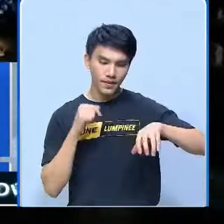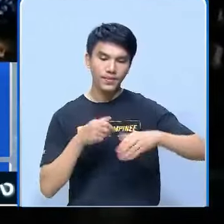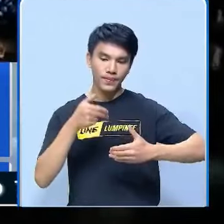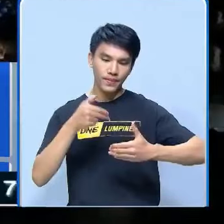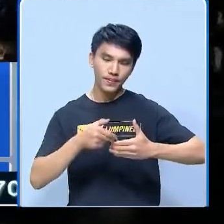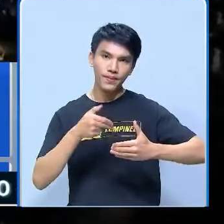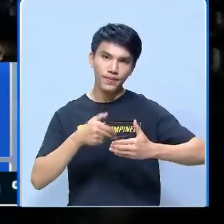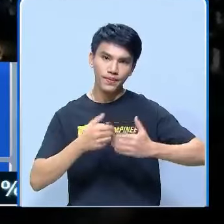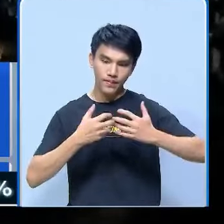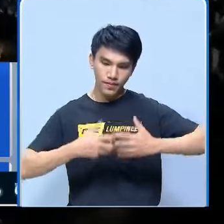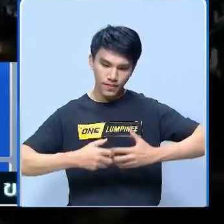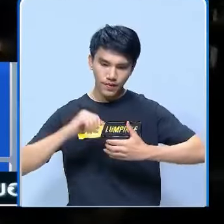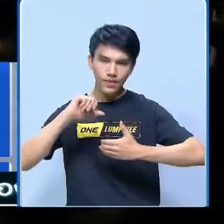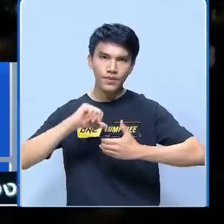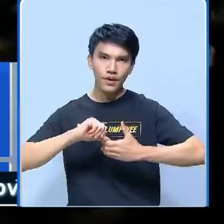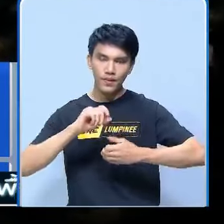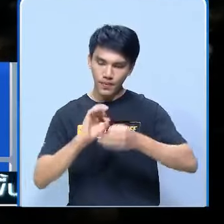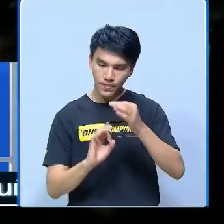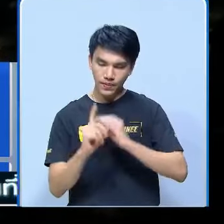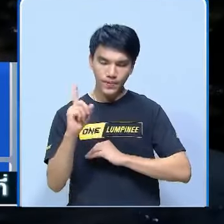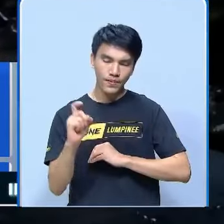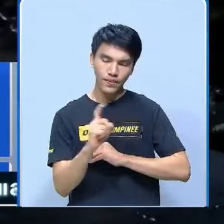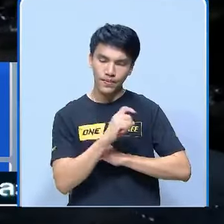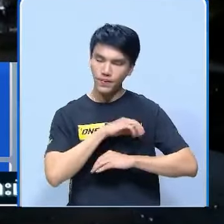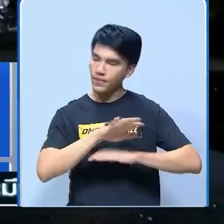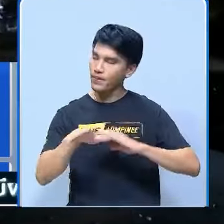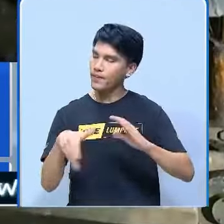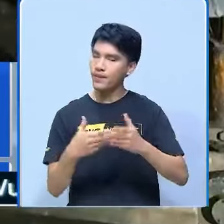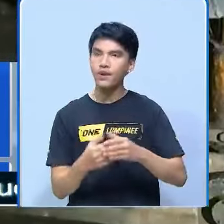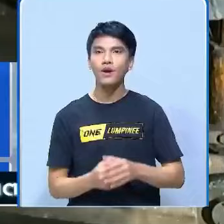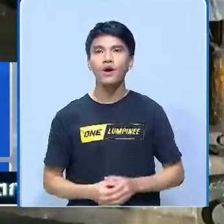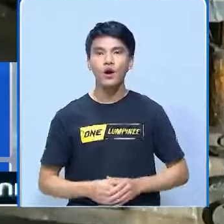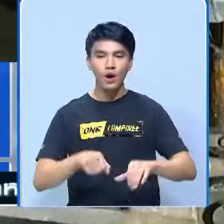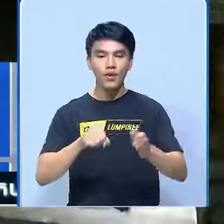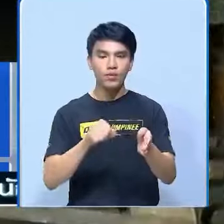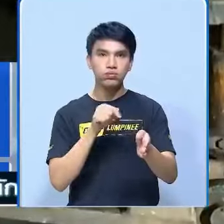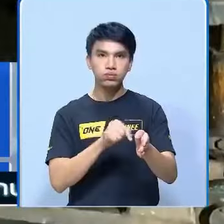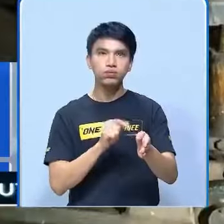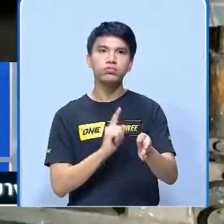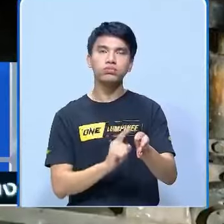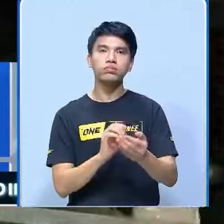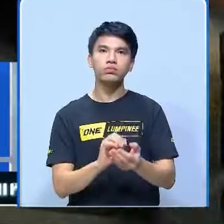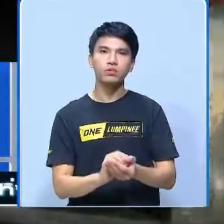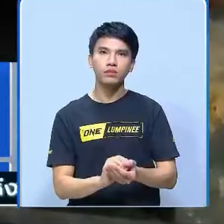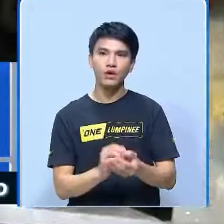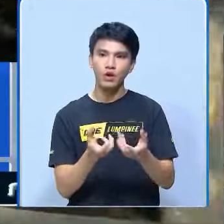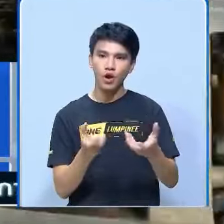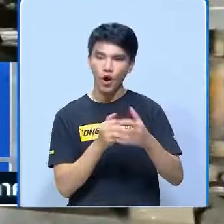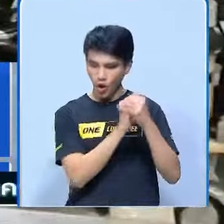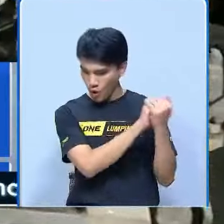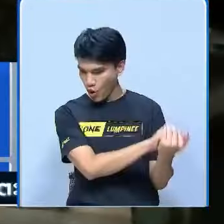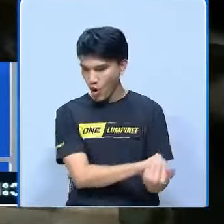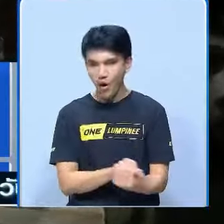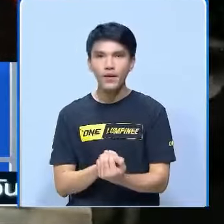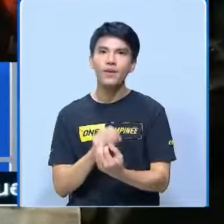ครื่องแล้วก็ถังก๊าซถูกเพลิงไหม้ได้รับความเสียหายรวมถึงยังมีรถจักรยานยนต์ที่จอดอยู่และซากรถกอล์ฟไฟฟ้าที่ถูก